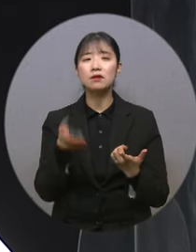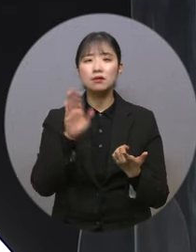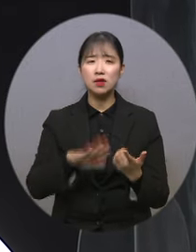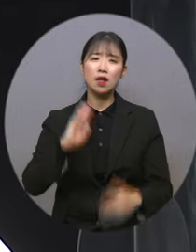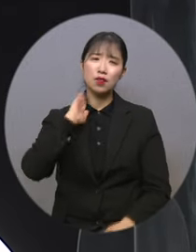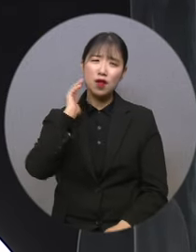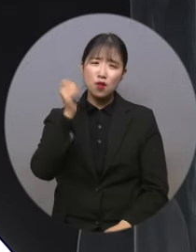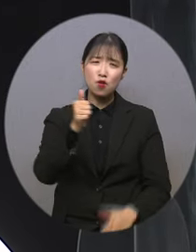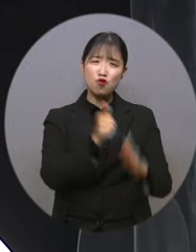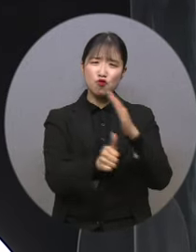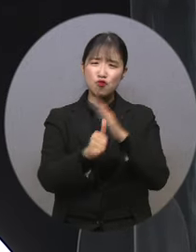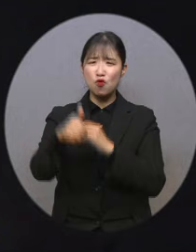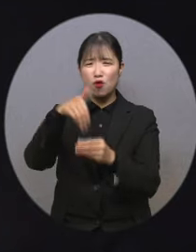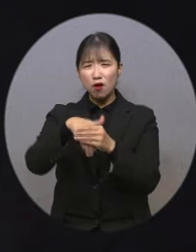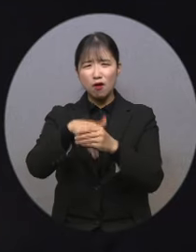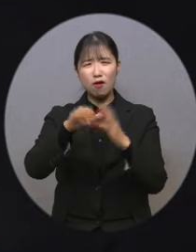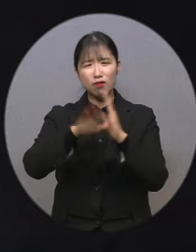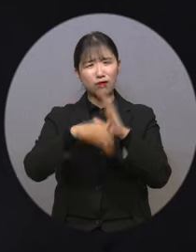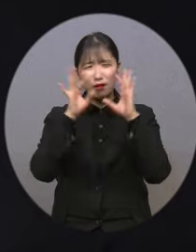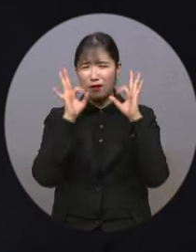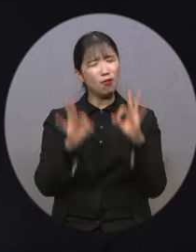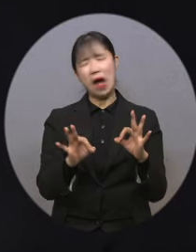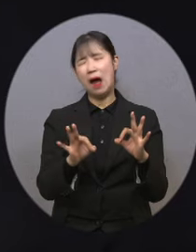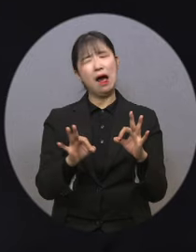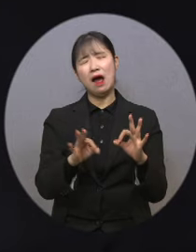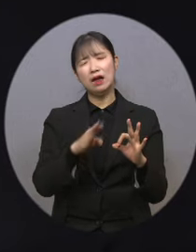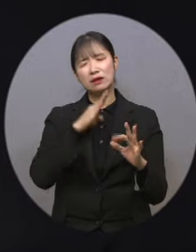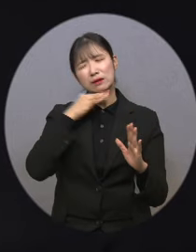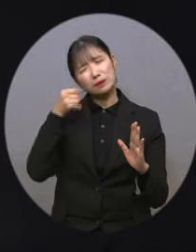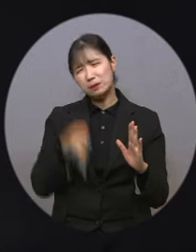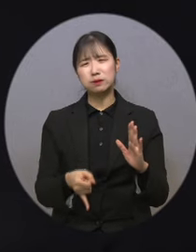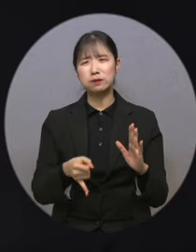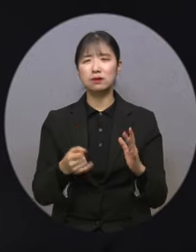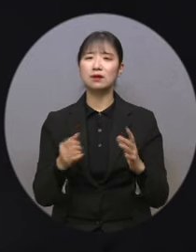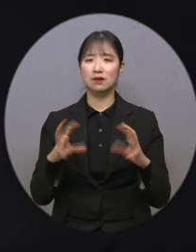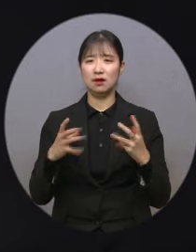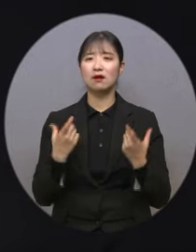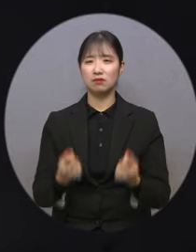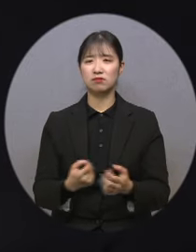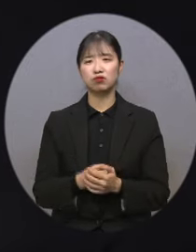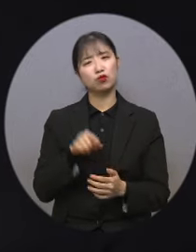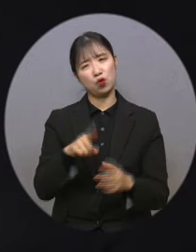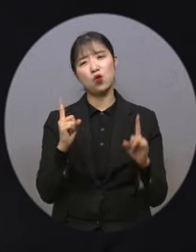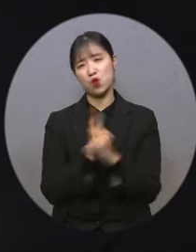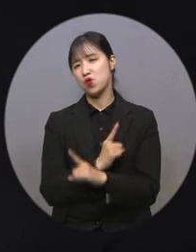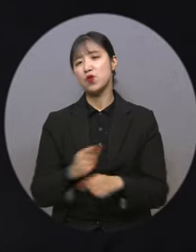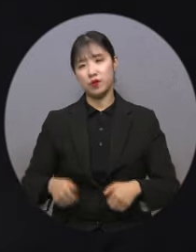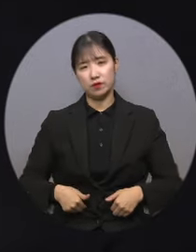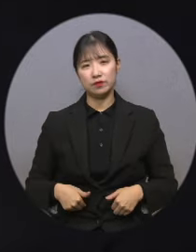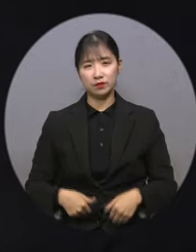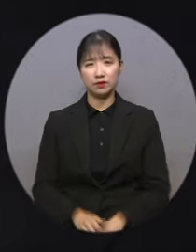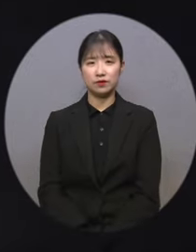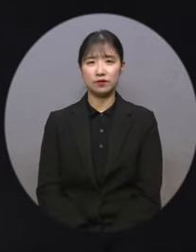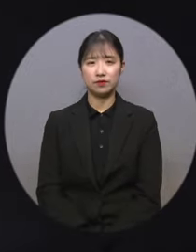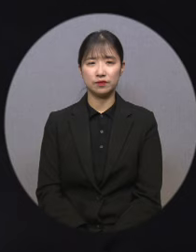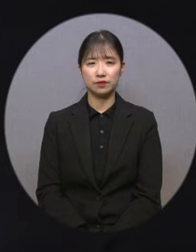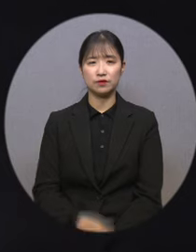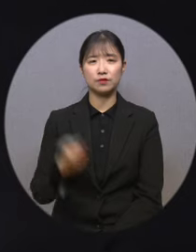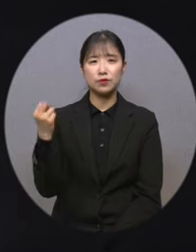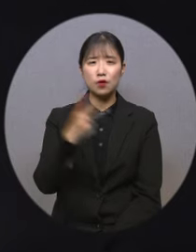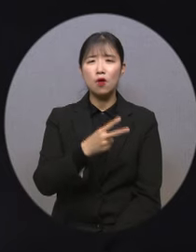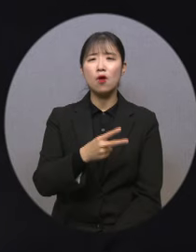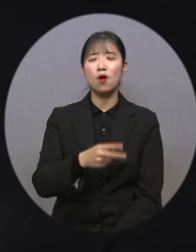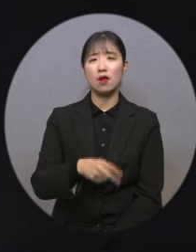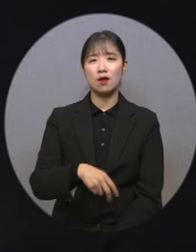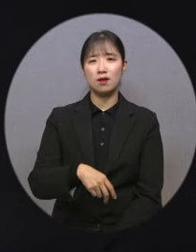대통령 후보 선거 때 보면 대한민국은 철저한 미개 9 이거 고쳐야 됩니다 제가 학교도 블루 탱